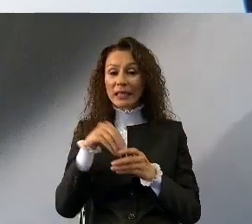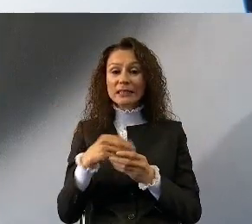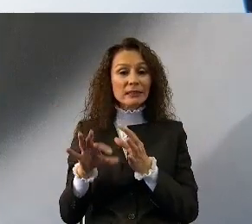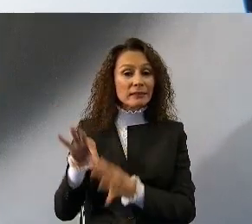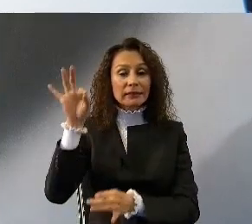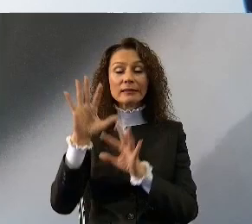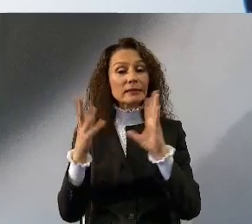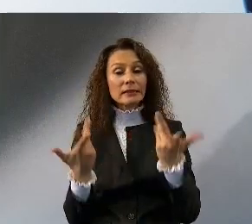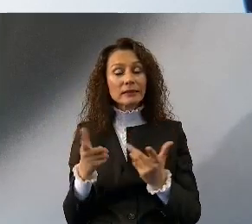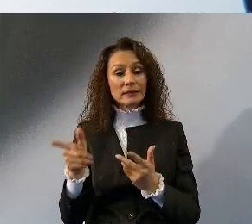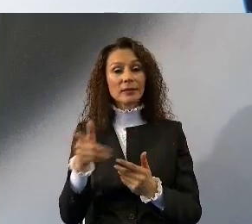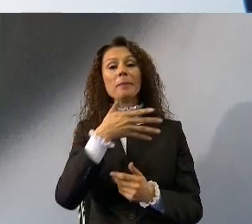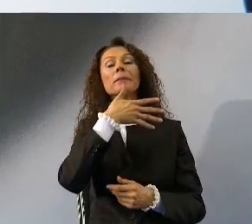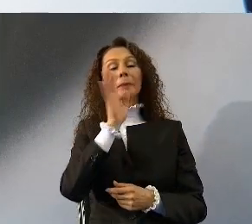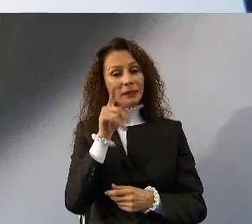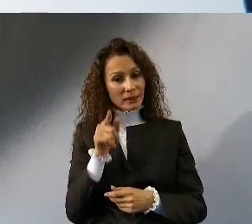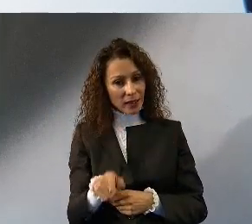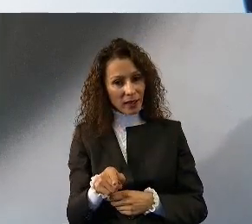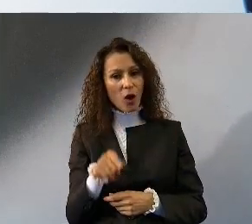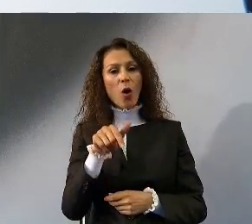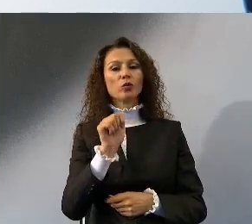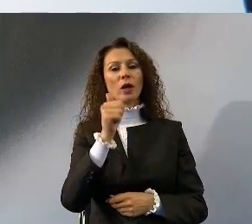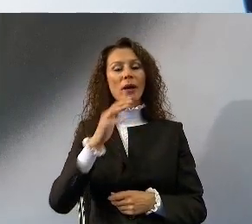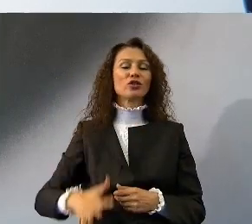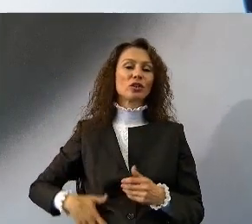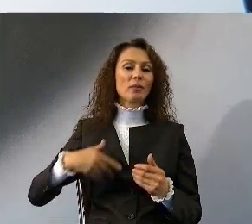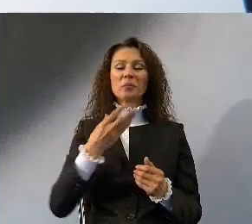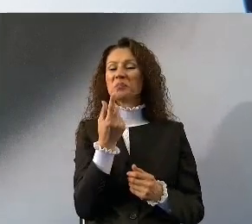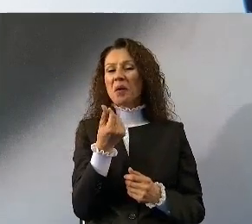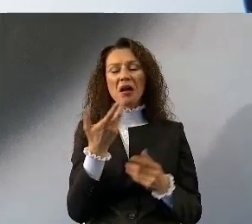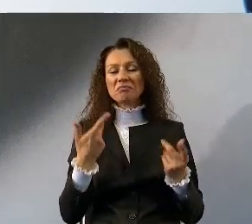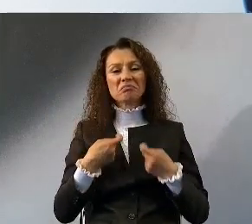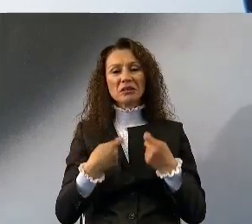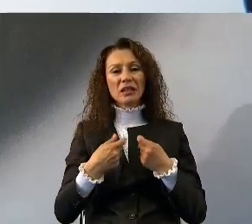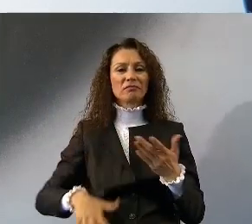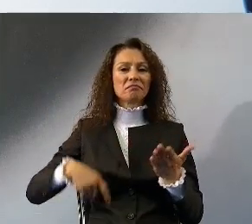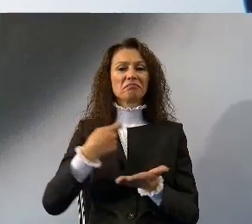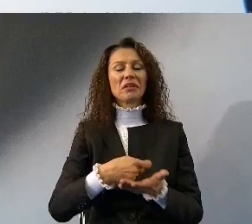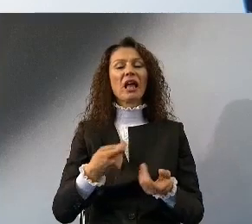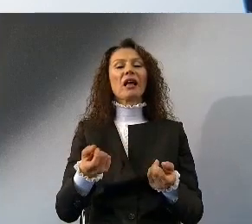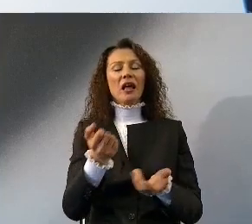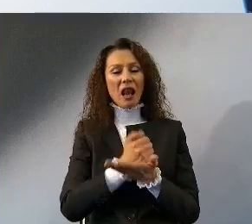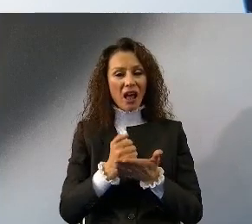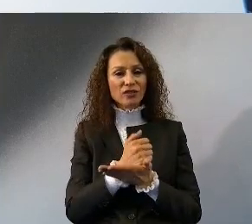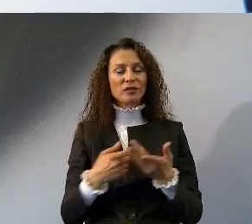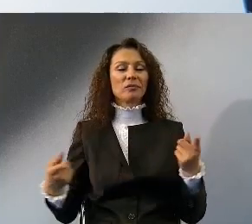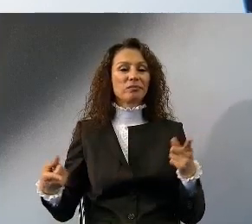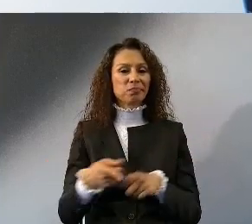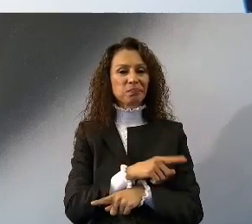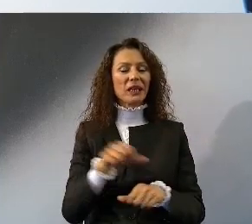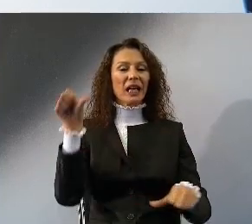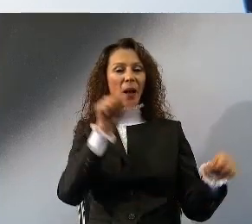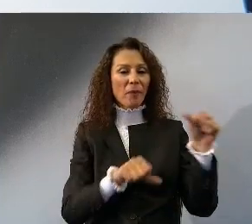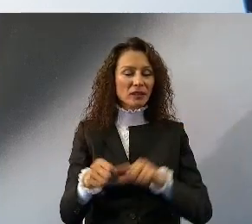şeyleri ona dayatmak zorunda kalırsak o zaman cebimizdeki 3 kuruş parayı da ilaçlara,